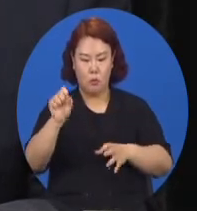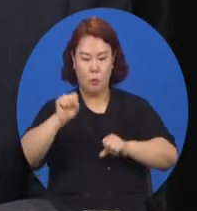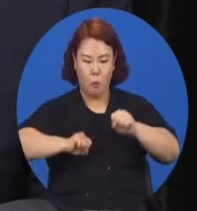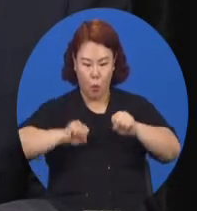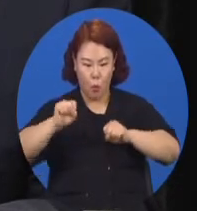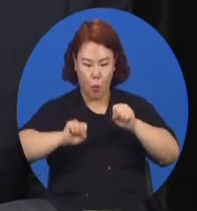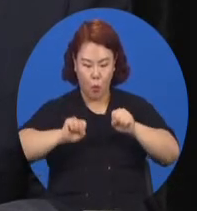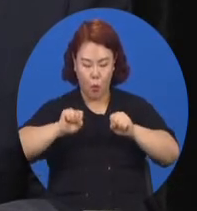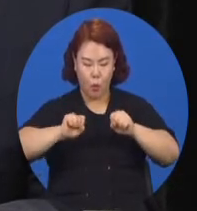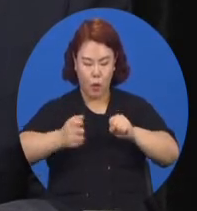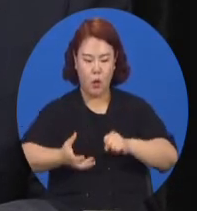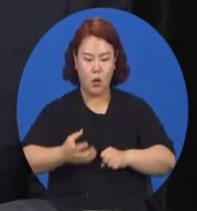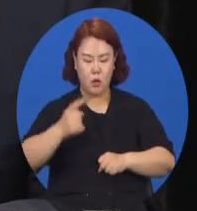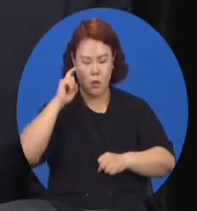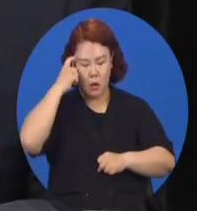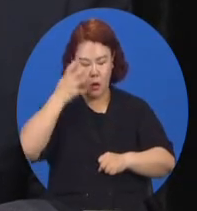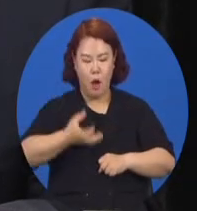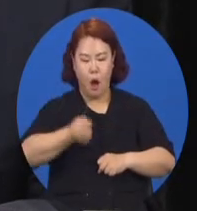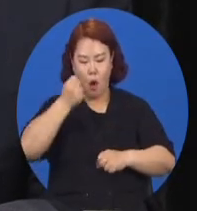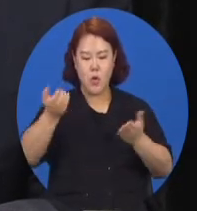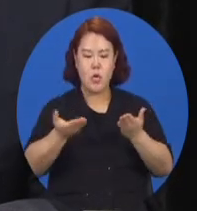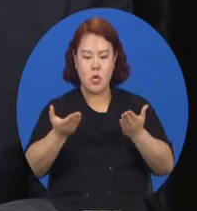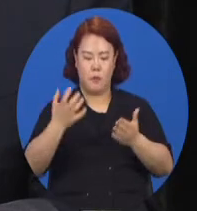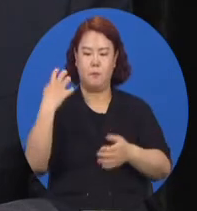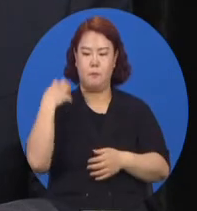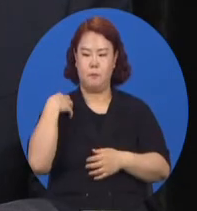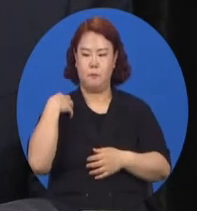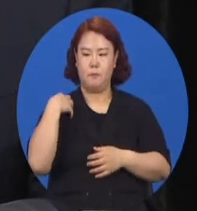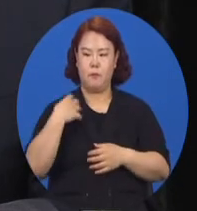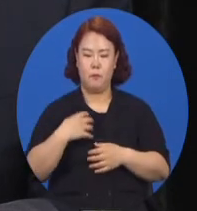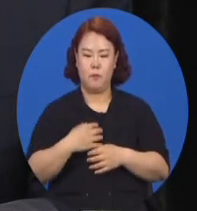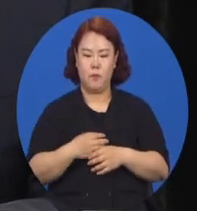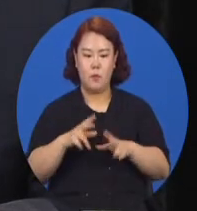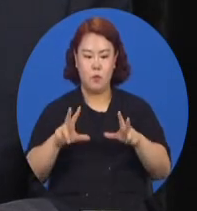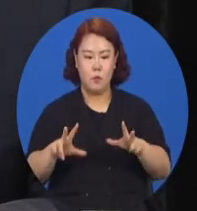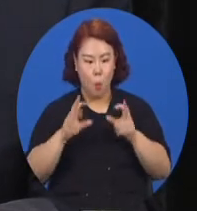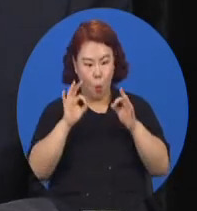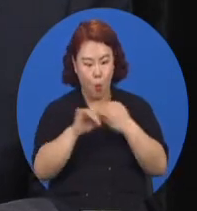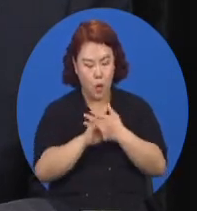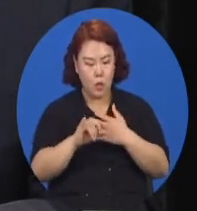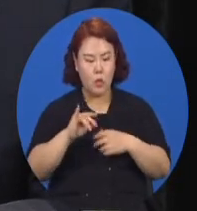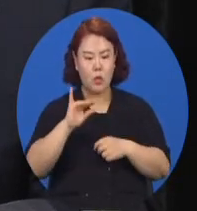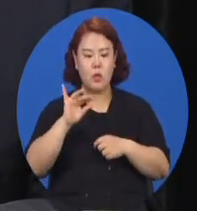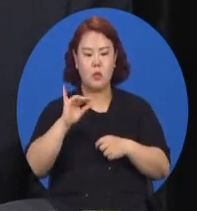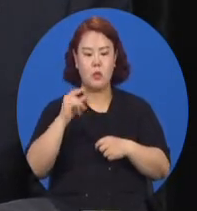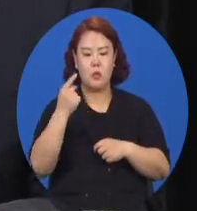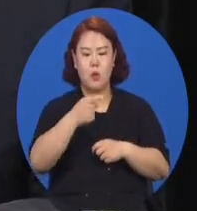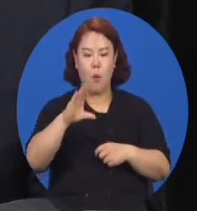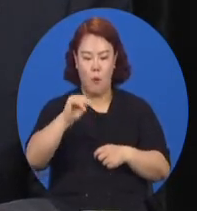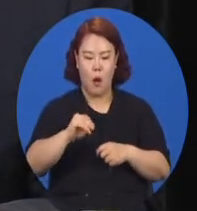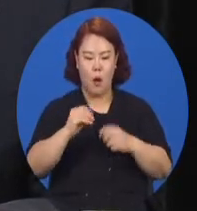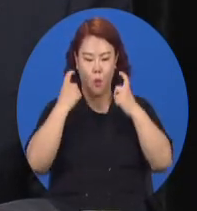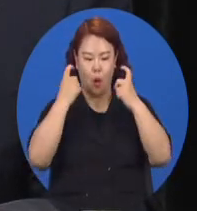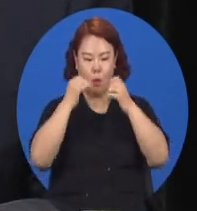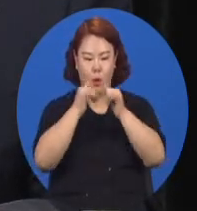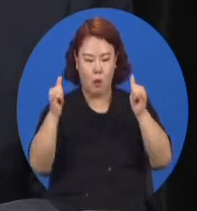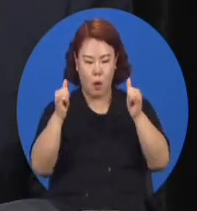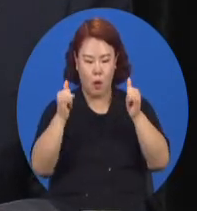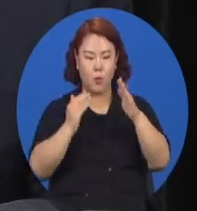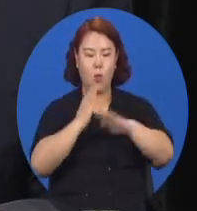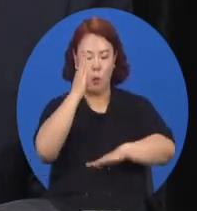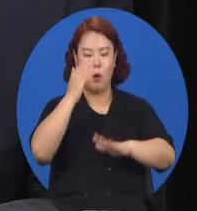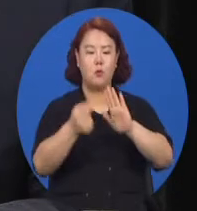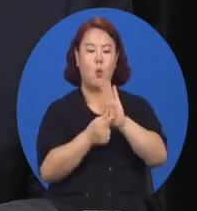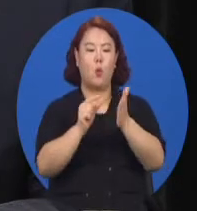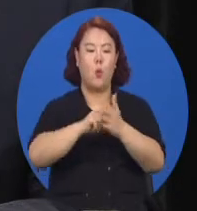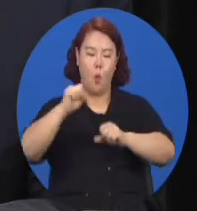일을 해왔습니다. 뭐 그런 결과 아시다시피 지금 우리 단양 천만 명 관광객이 돌파하는 정도로 이렇게 활성화되고